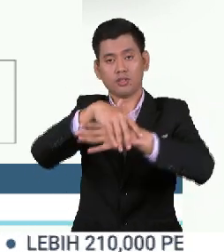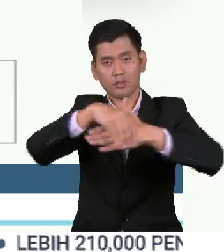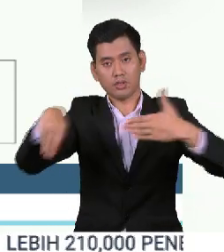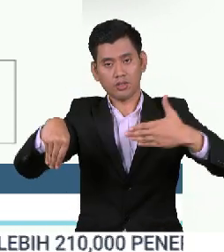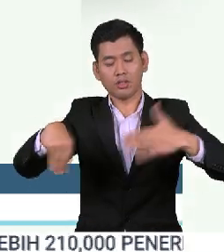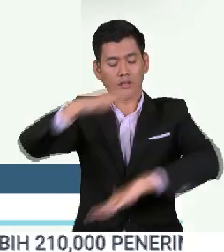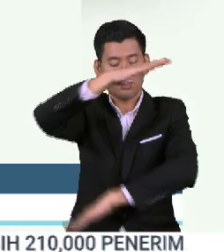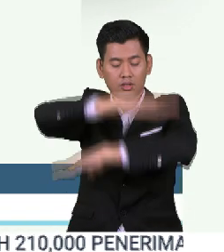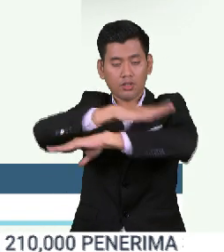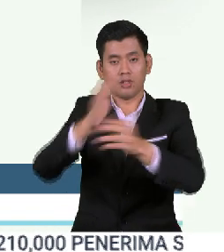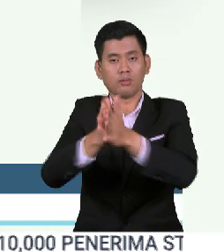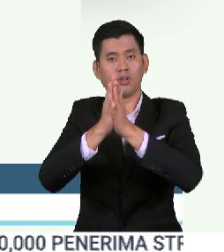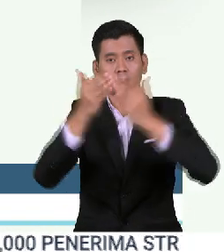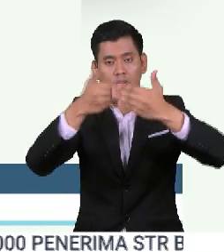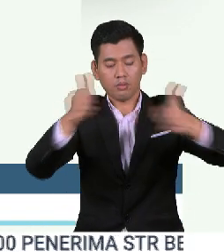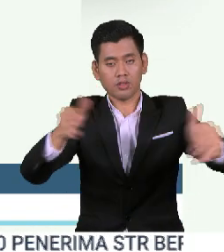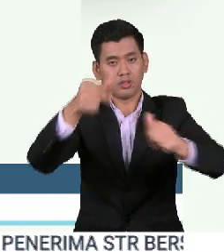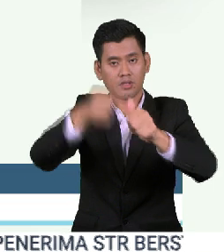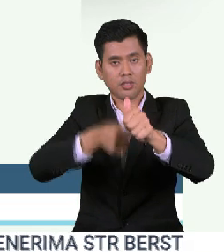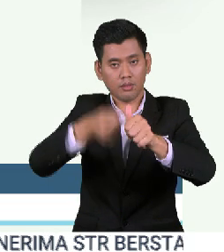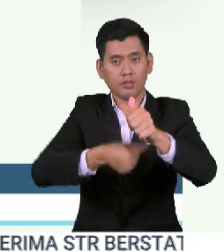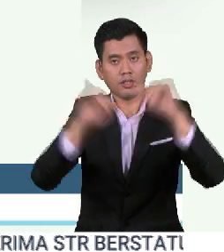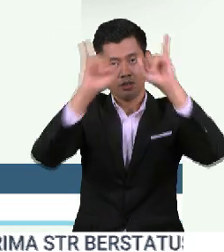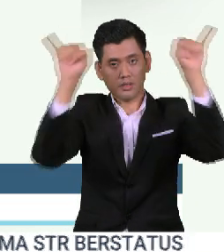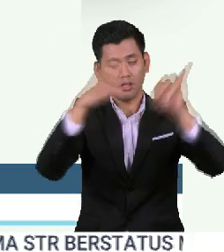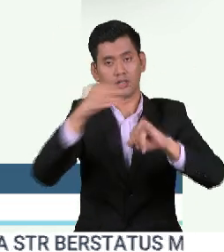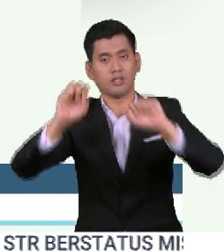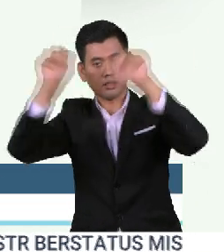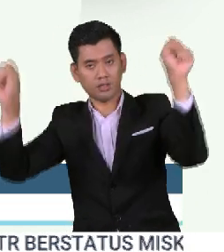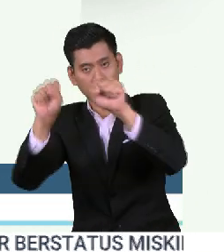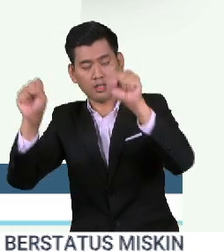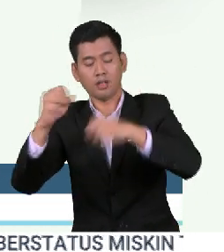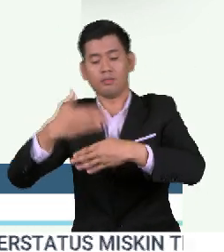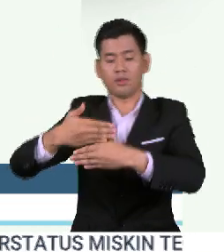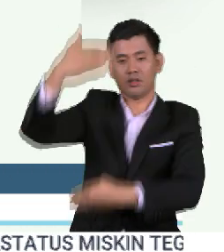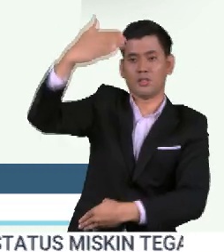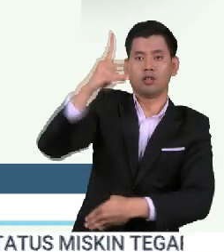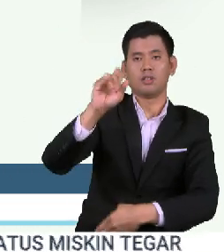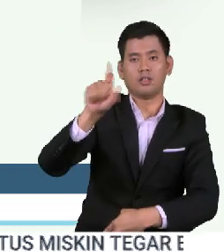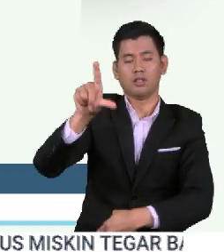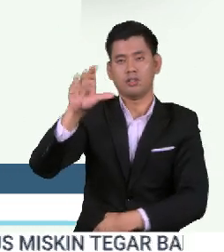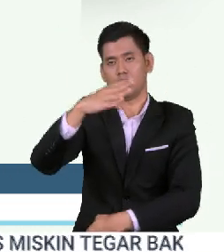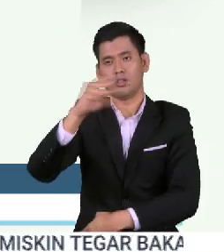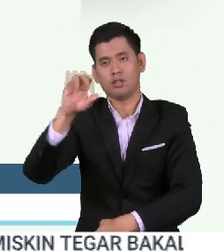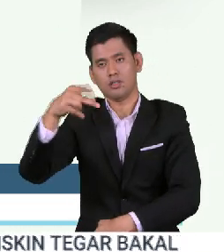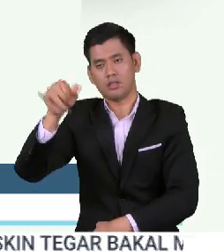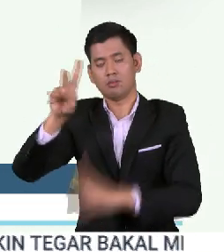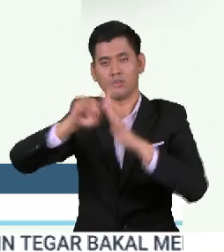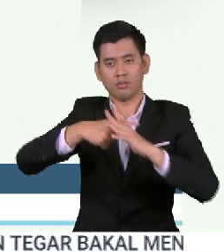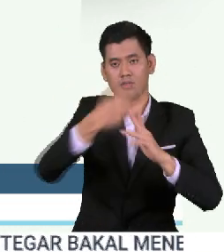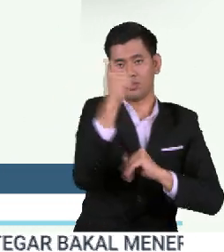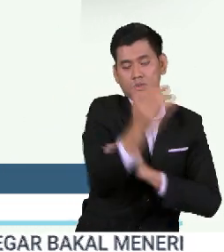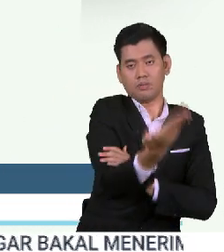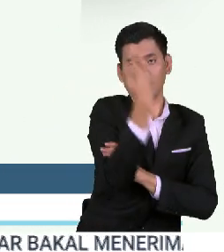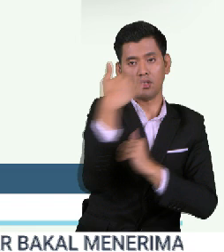kaum tertuntutan dibuka hanya setiap izin dan Selasa di bangunan Darul Ihsan bermula 10 pagi hingga